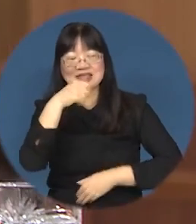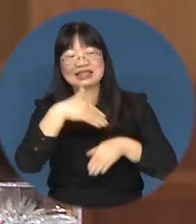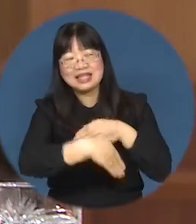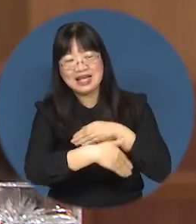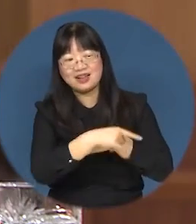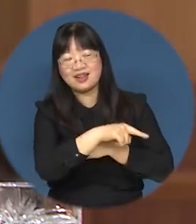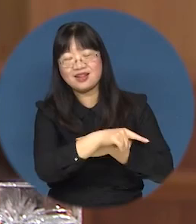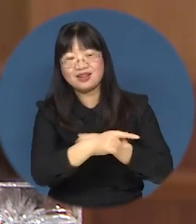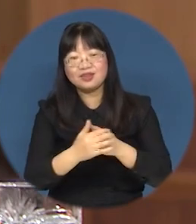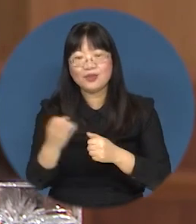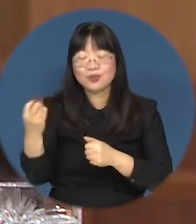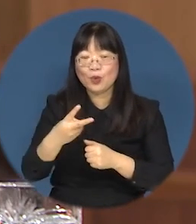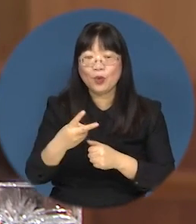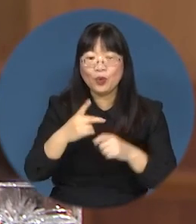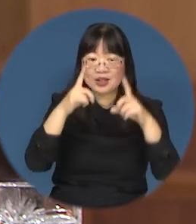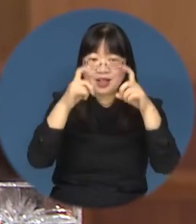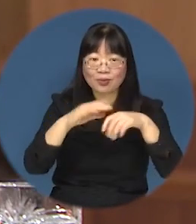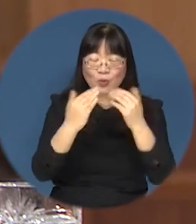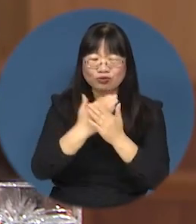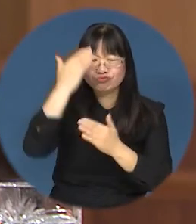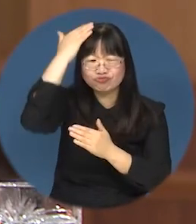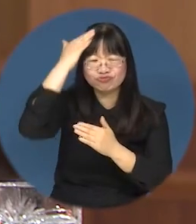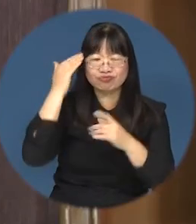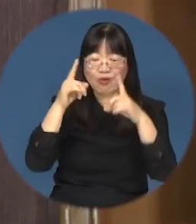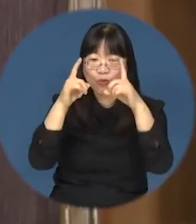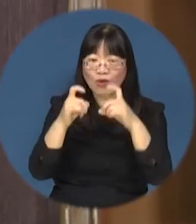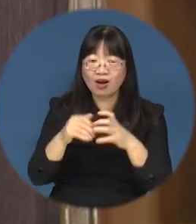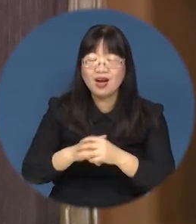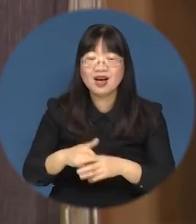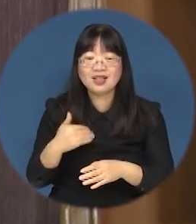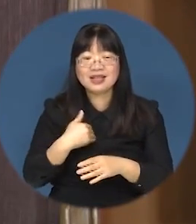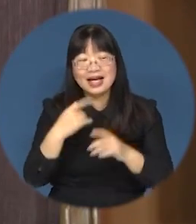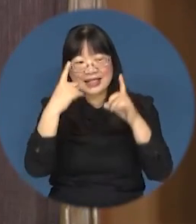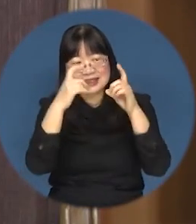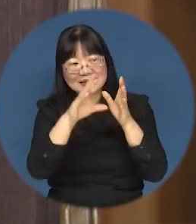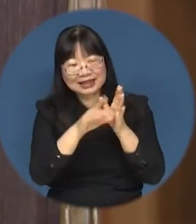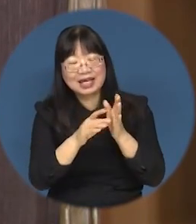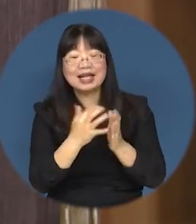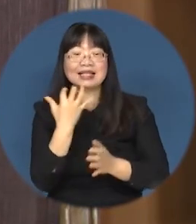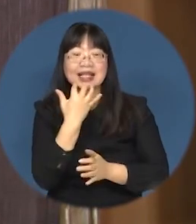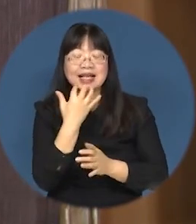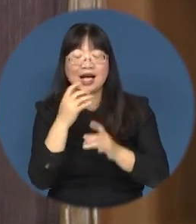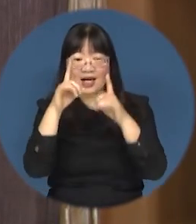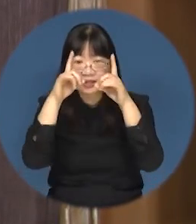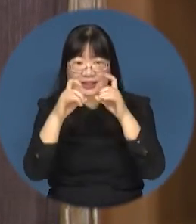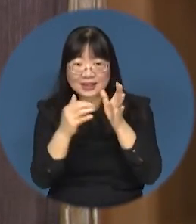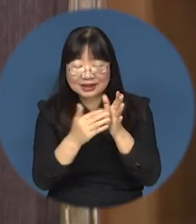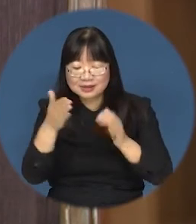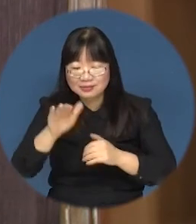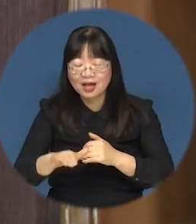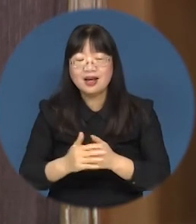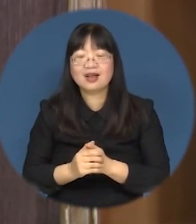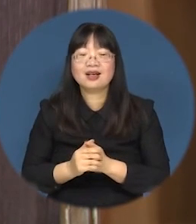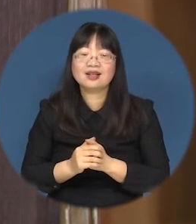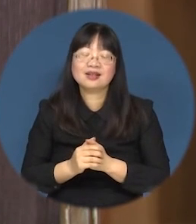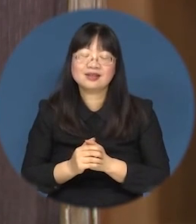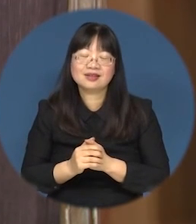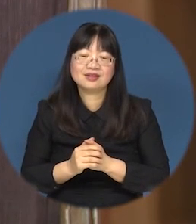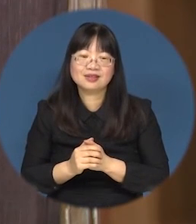그리고 사진을 전부 흑백으로 촬영하시더라고요. 아, 저 찍을 땐 칼라로 찍습니다. 근데 칼라로 찍는데 예.